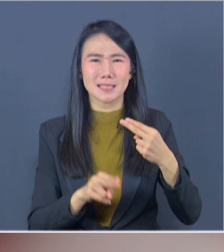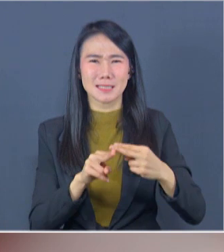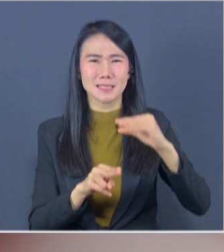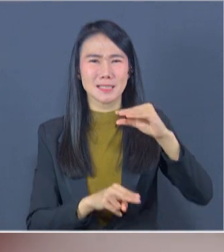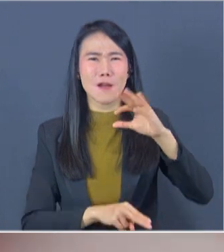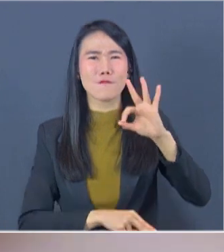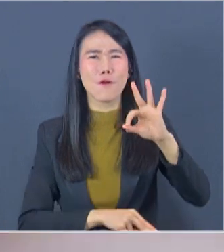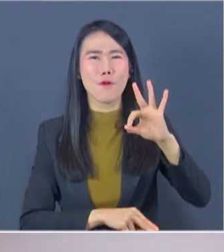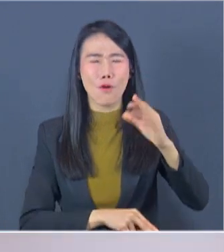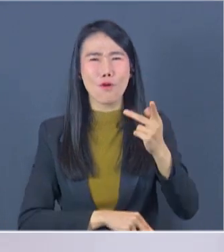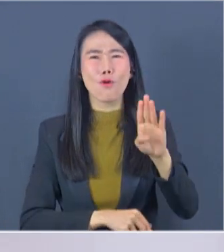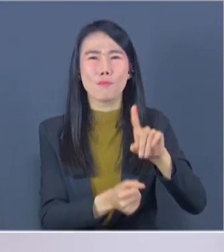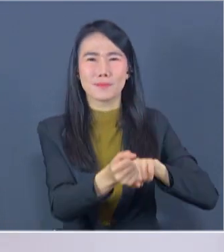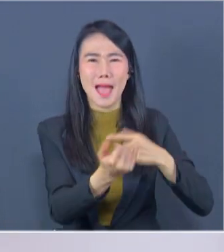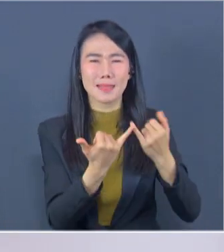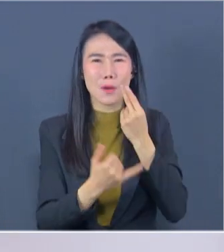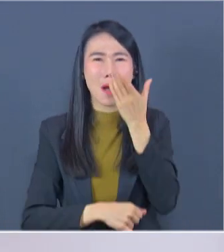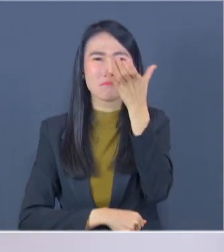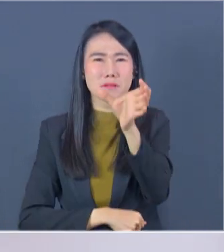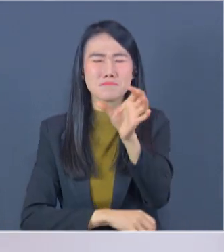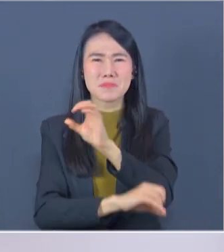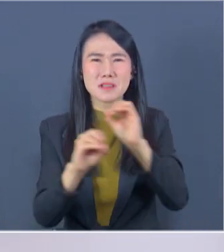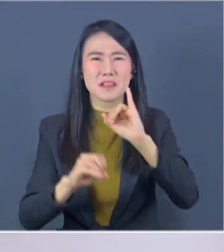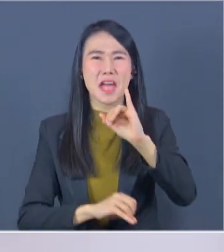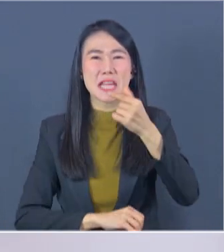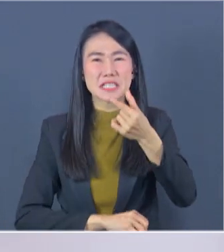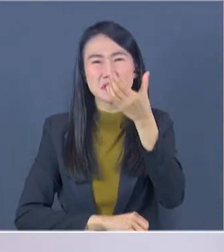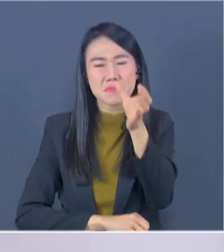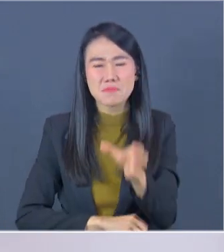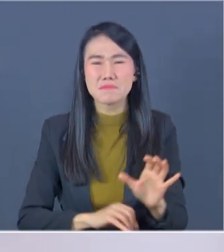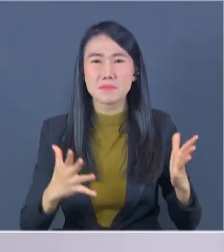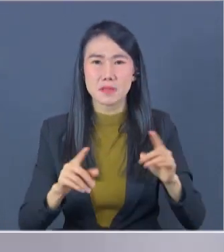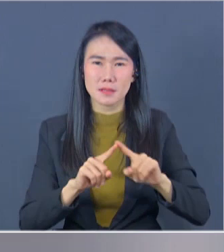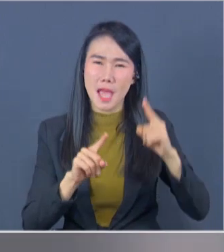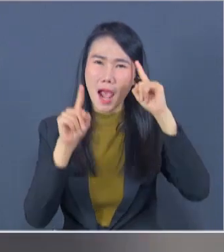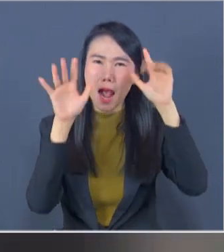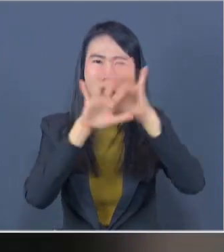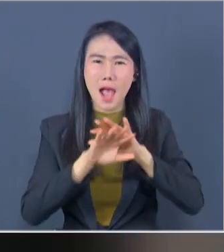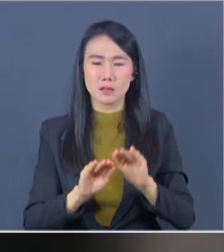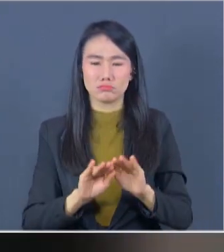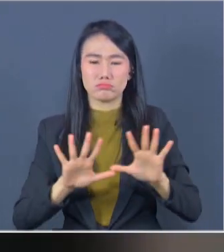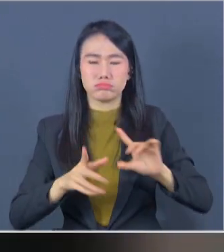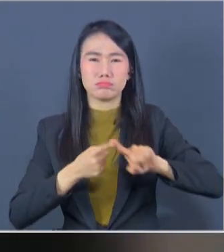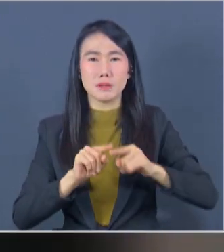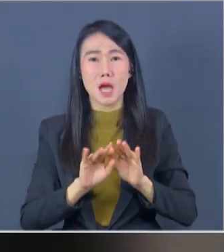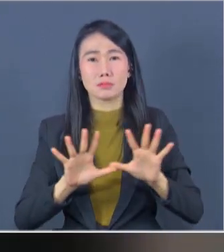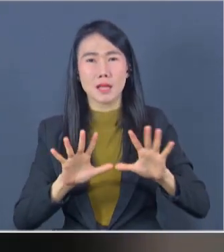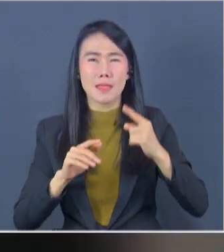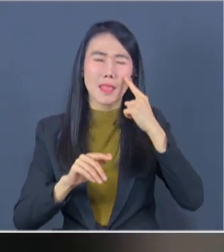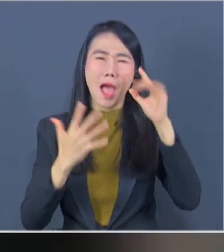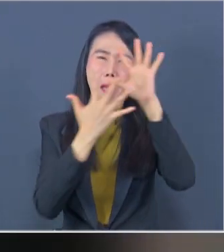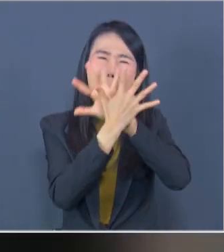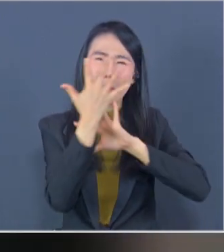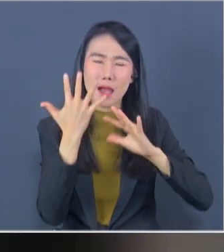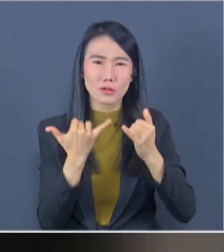านานค่ะแต่ก็ยังไม่ยอมเปิดตัวลงใน IG แบบจริงจังสักทีจะมีก็แต่ภาพหมู่กับเพื่อนๆนะคะที่เห็นหน้าแบบไม่ค่อยชัด